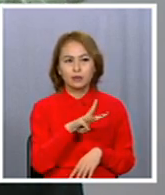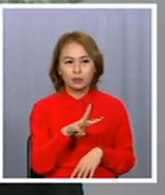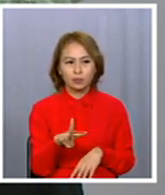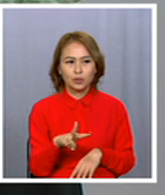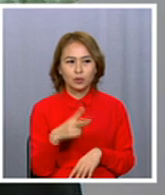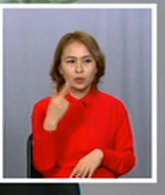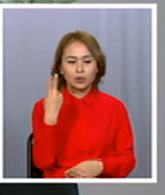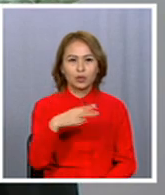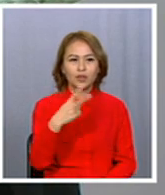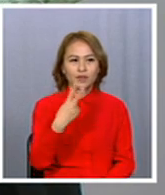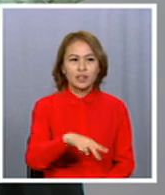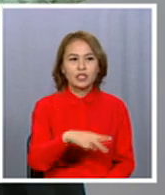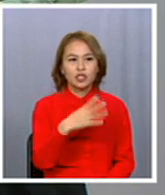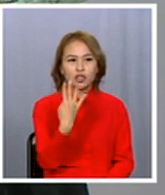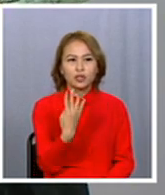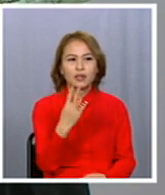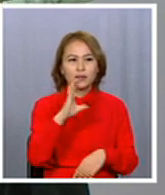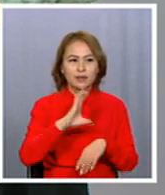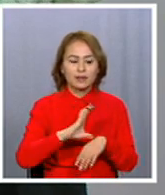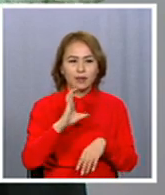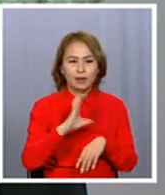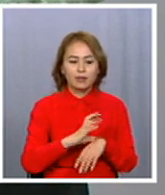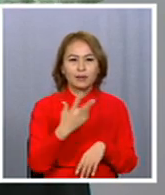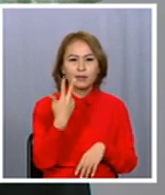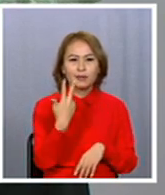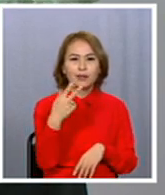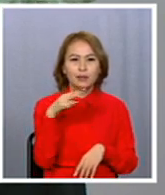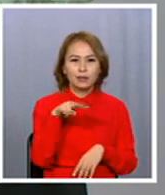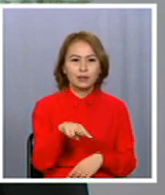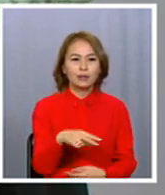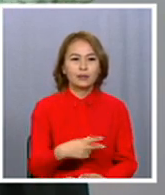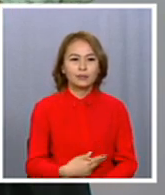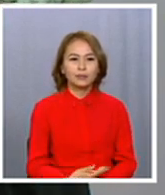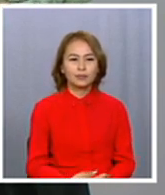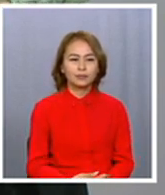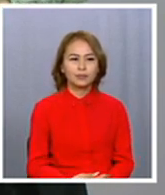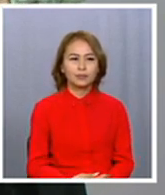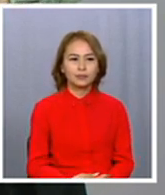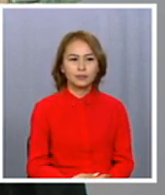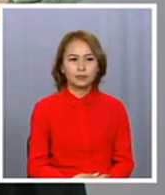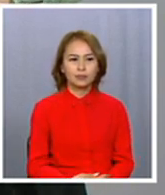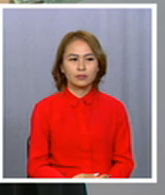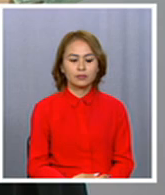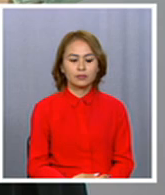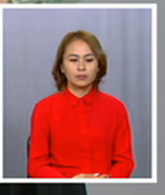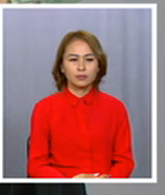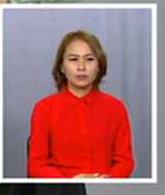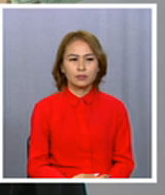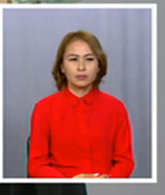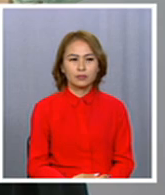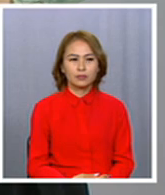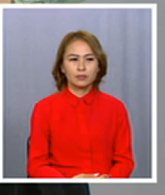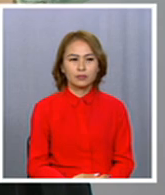одну минуту 24 стакана, 3 литра.